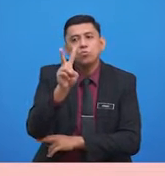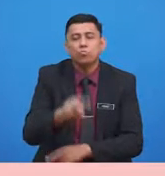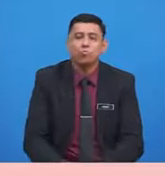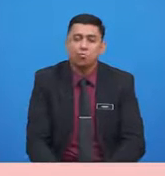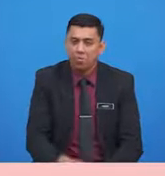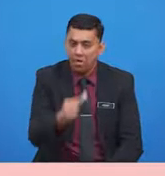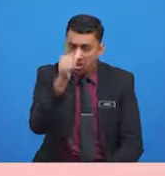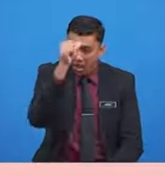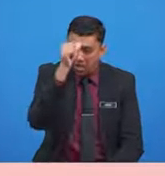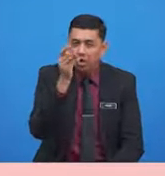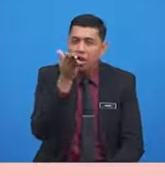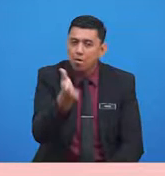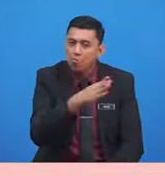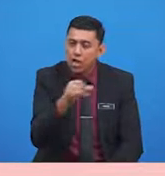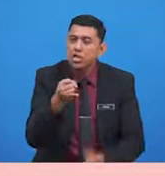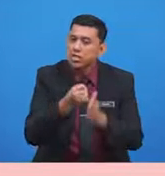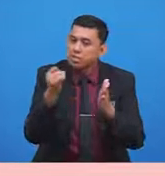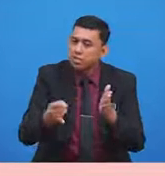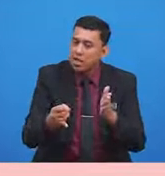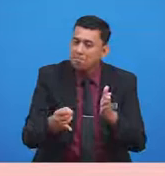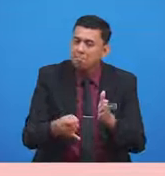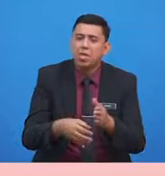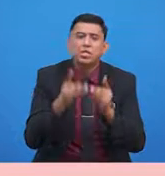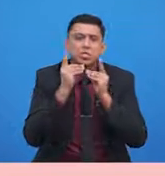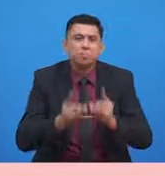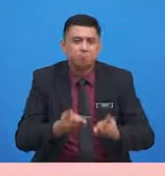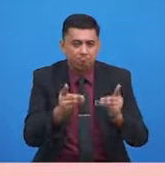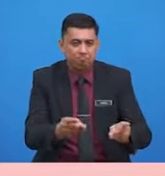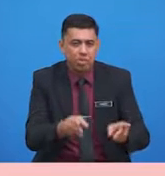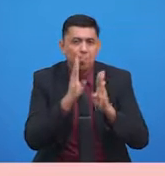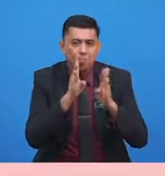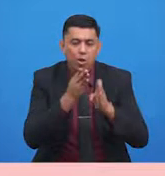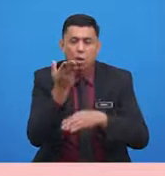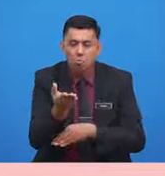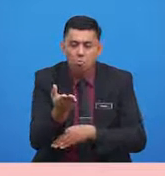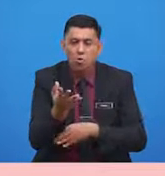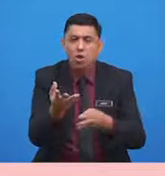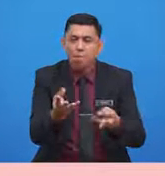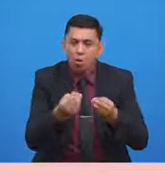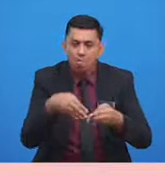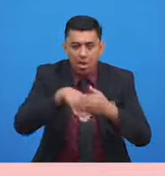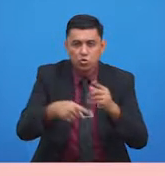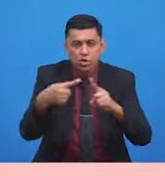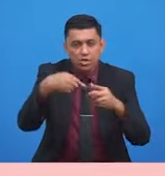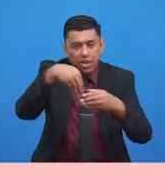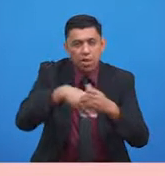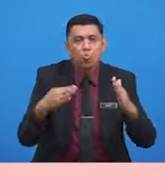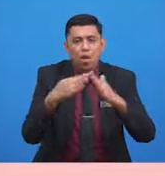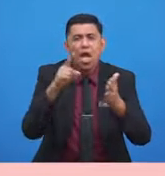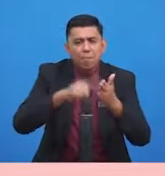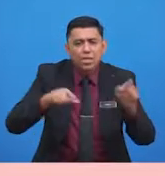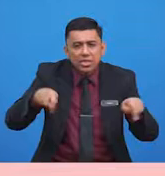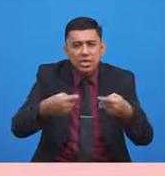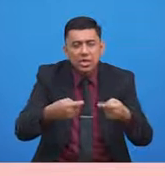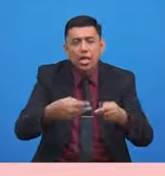Ayah kamu dan jiran sedang berbuat. Kamu hendak masuk ke dalam rumah. Apakah